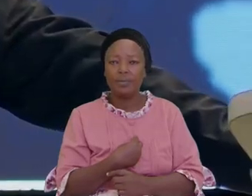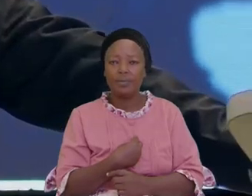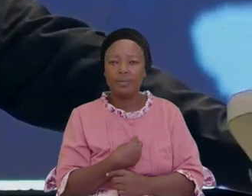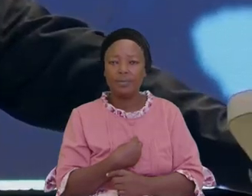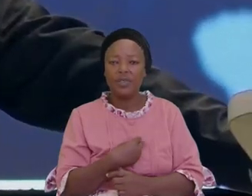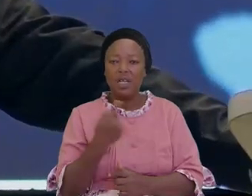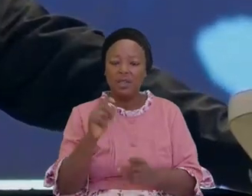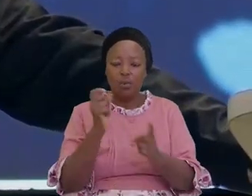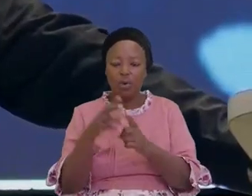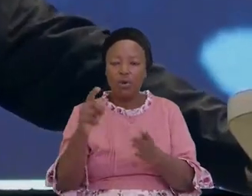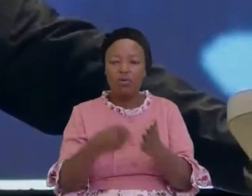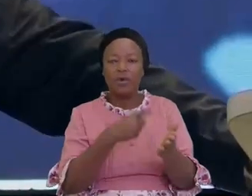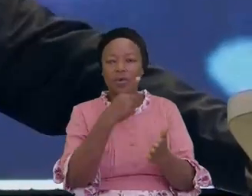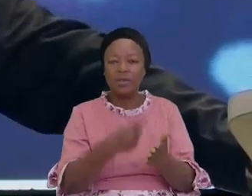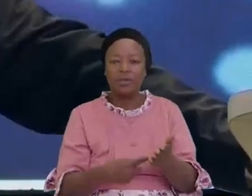La parole de correction.